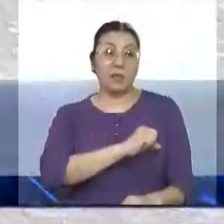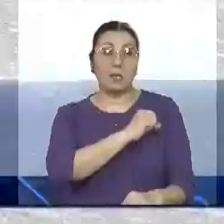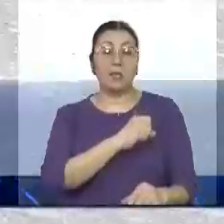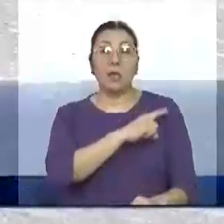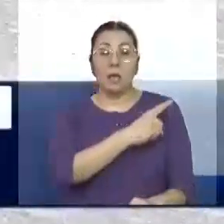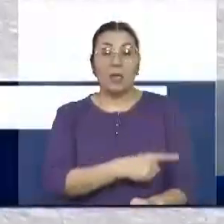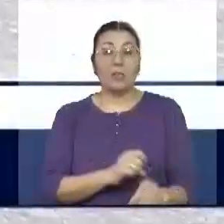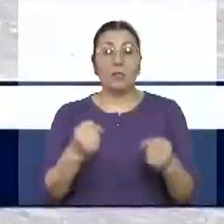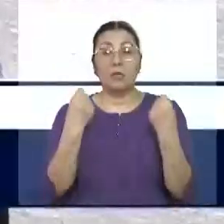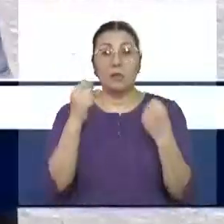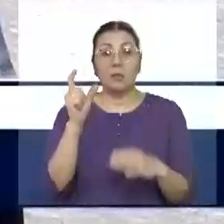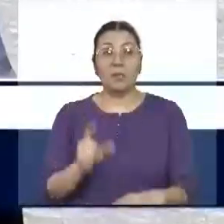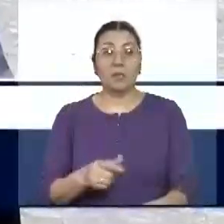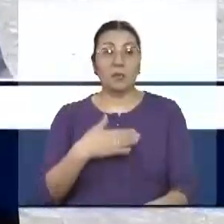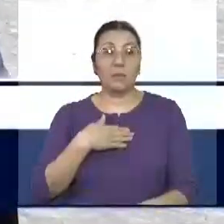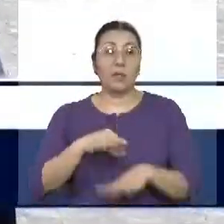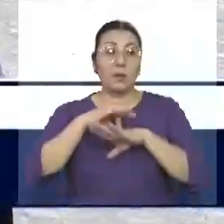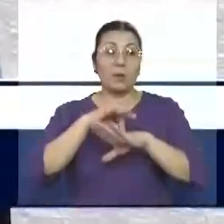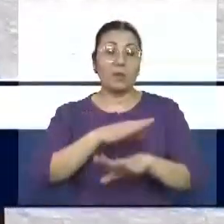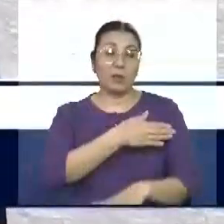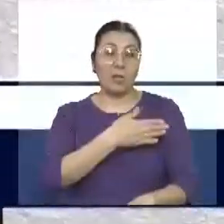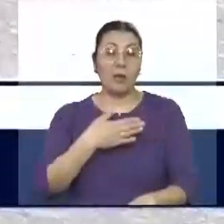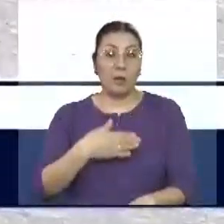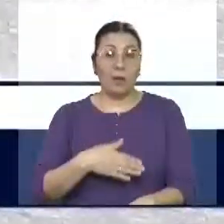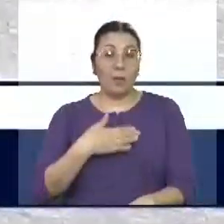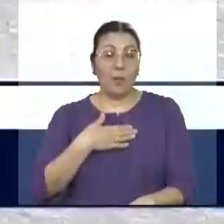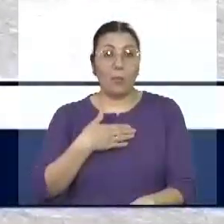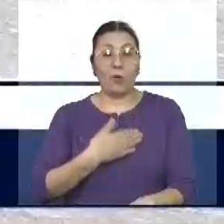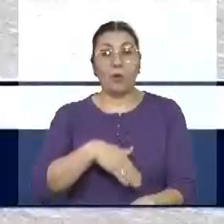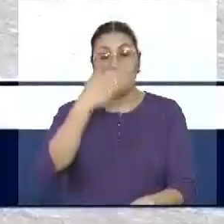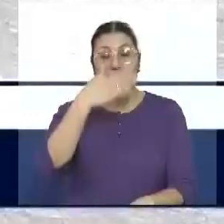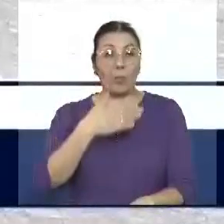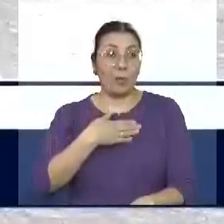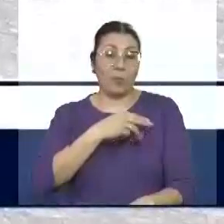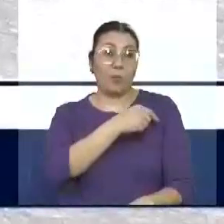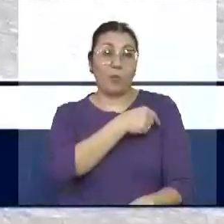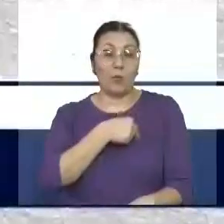привел наш тренер, мой папа Марат Мухаммедкалиевич.